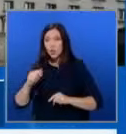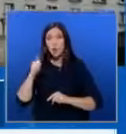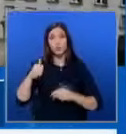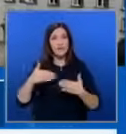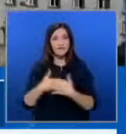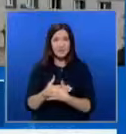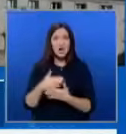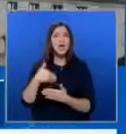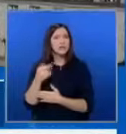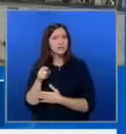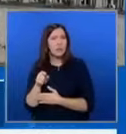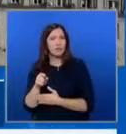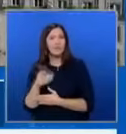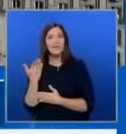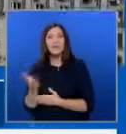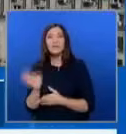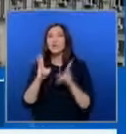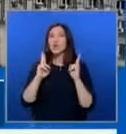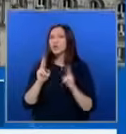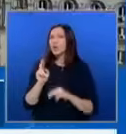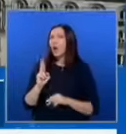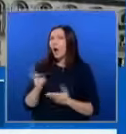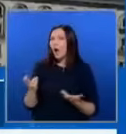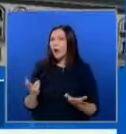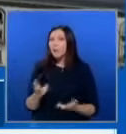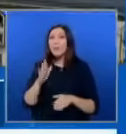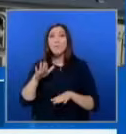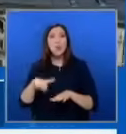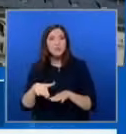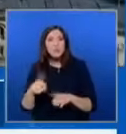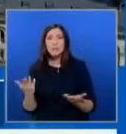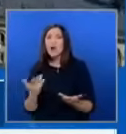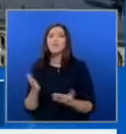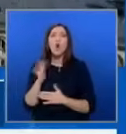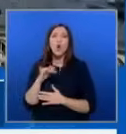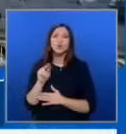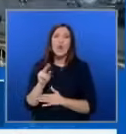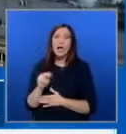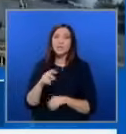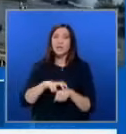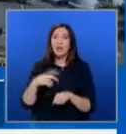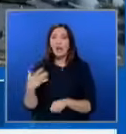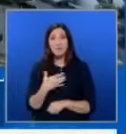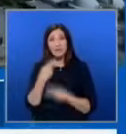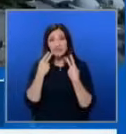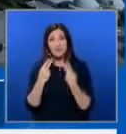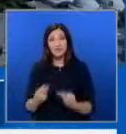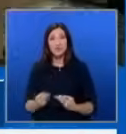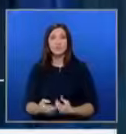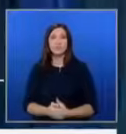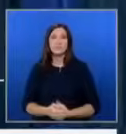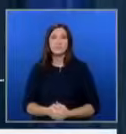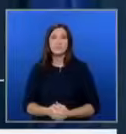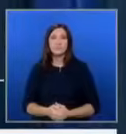утре вечер, след което те ще решат как да постъпят. Какво още каза Делян Пеевски? Вижте.